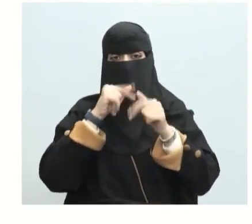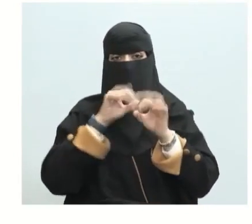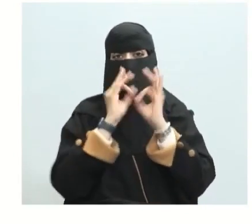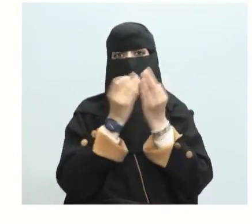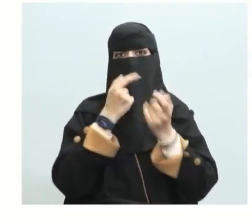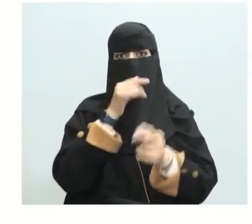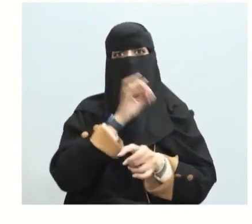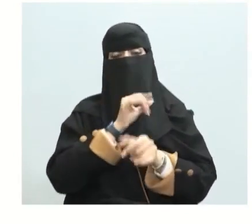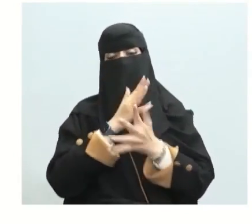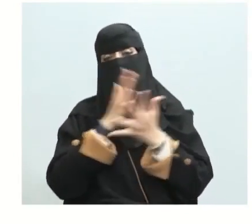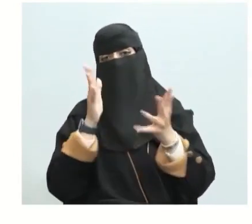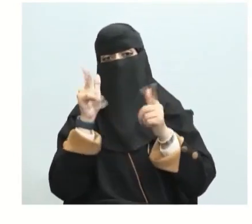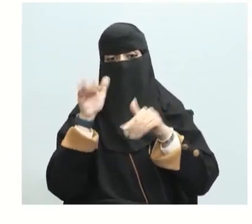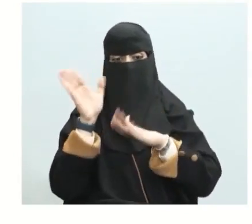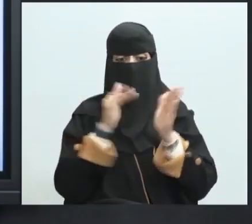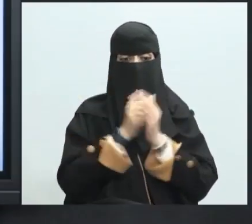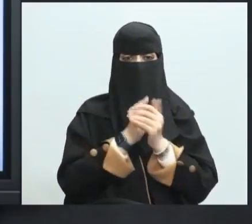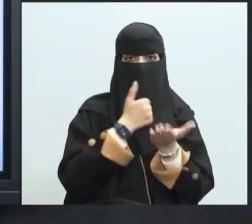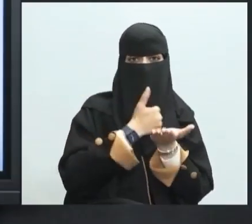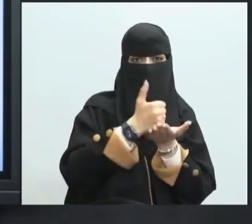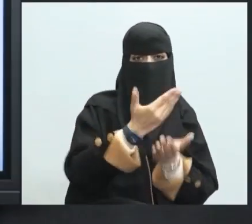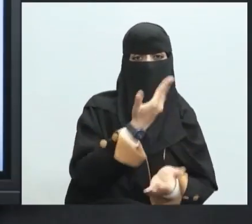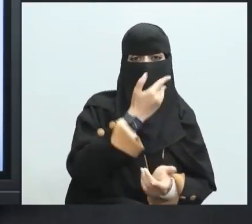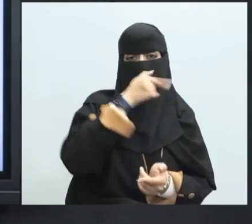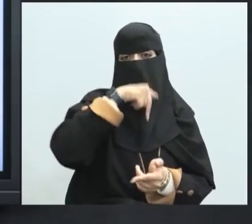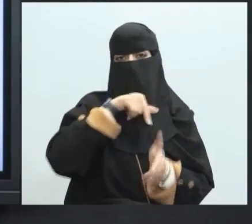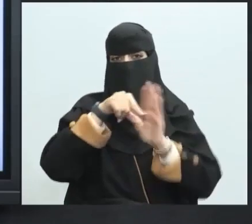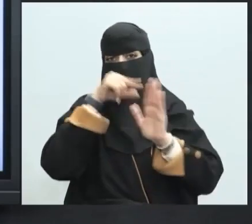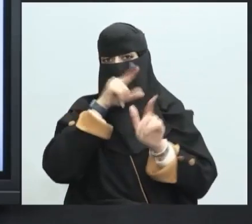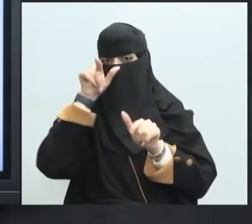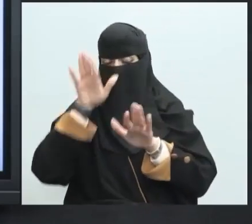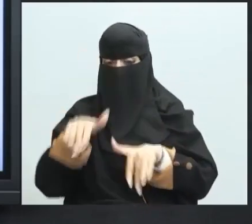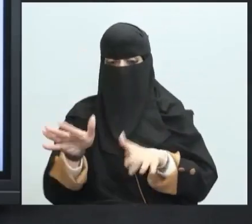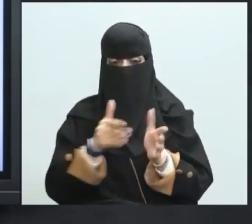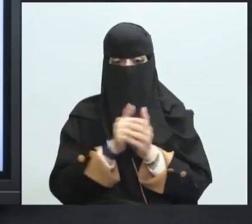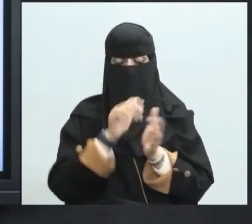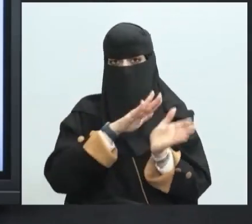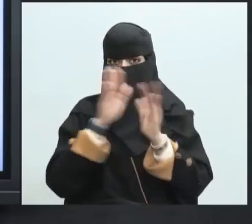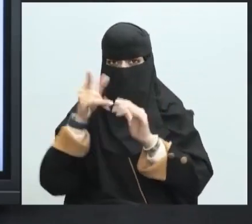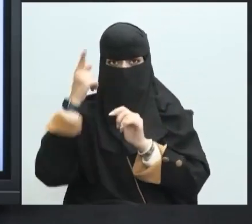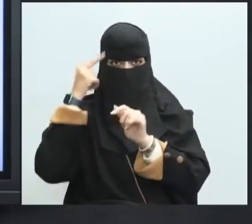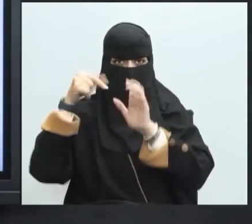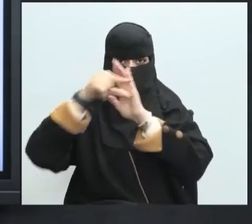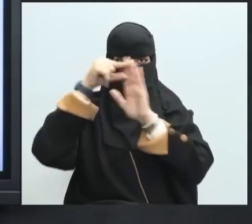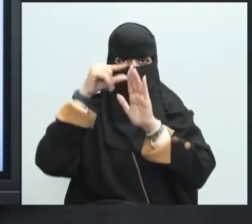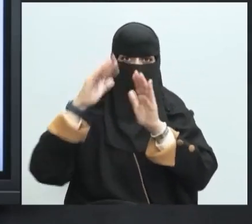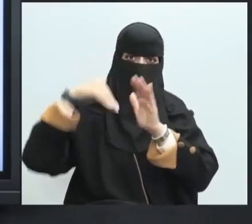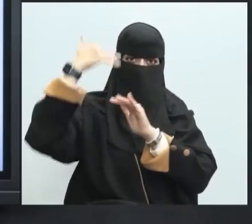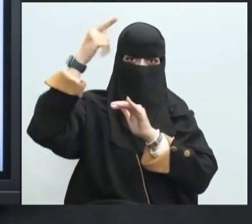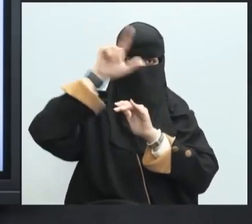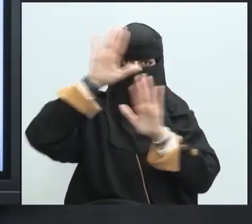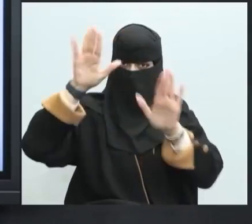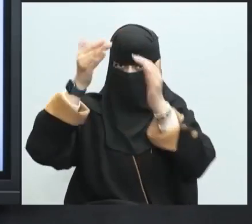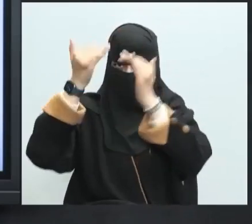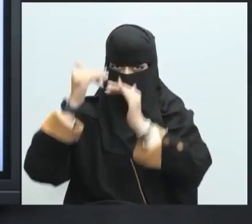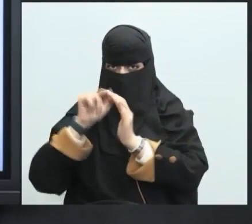كبيره هنا اسلوب التاثير ستذكر ايضا بعض اسلوب التاثير في عرضك اذا بعد ذكرنا الموضوع ثم المناسبه